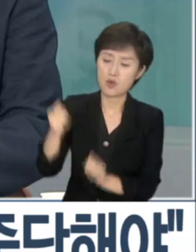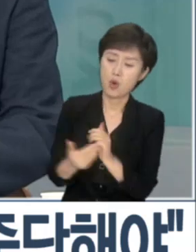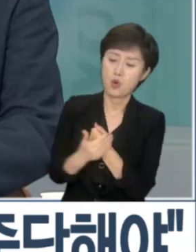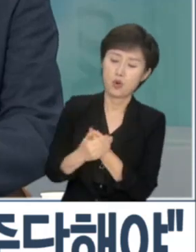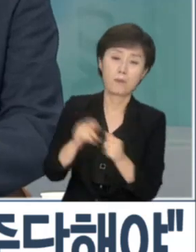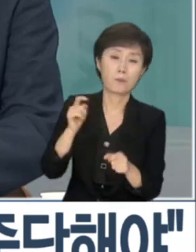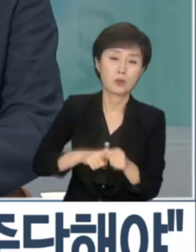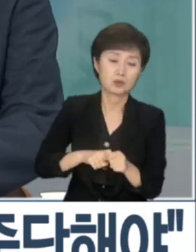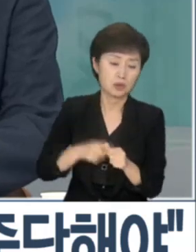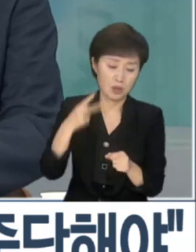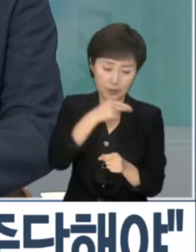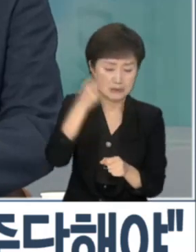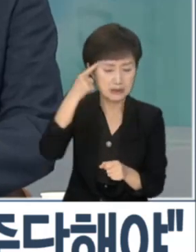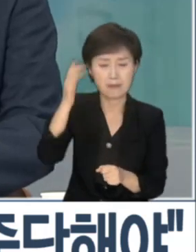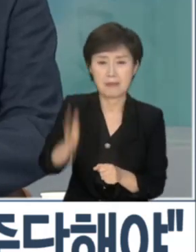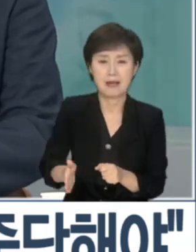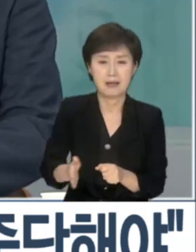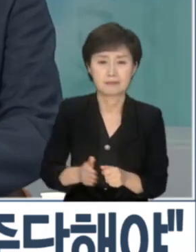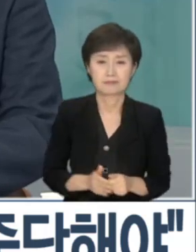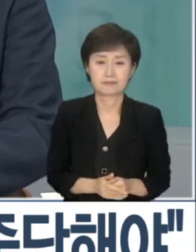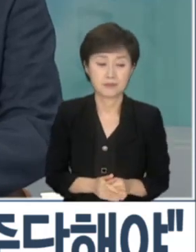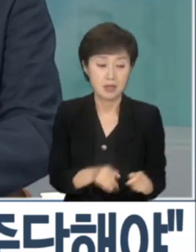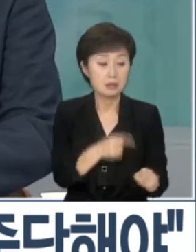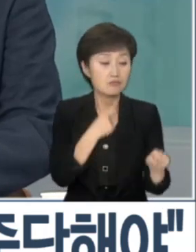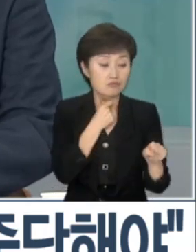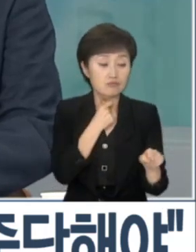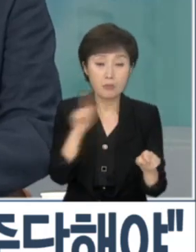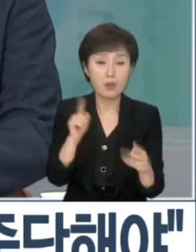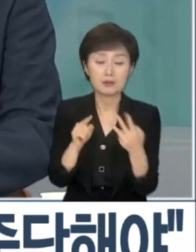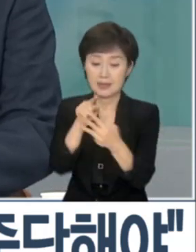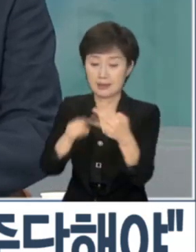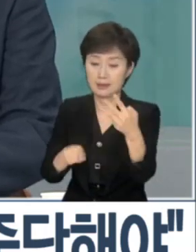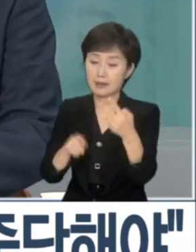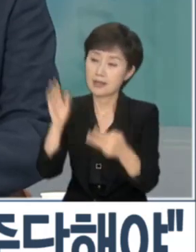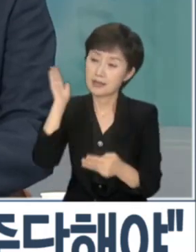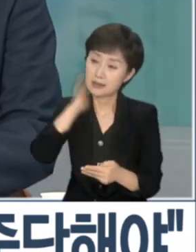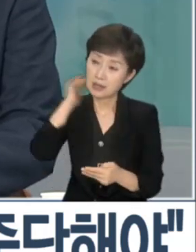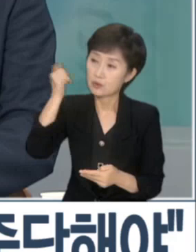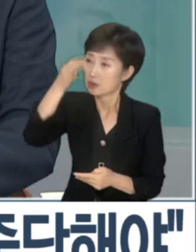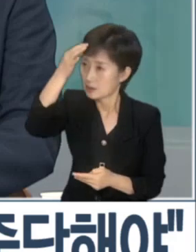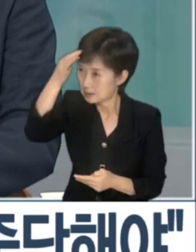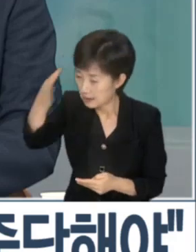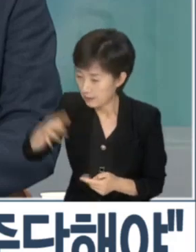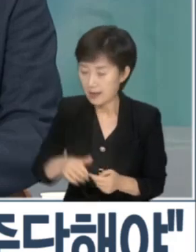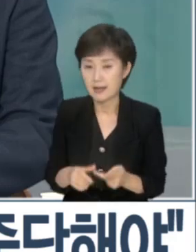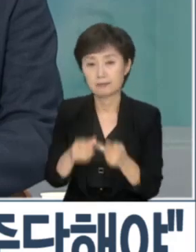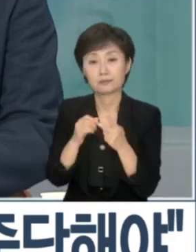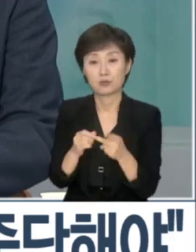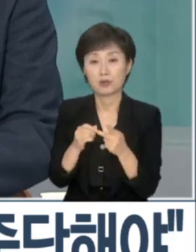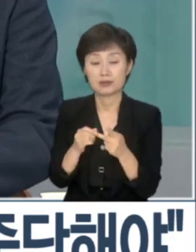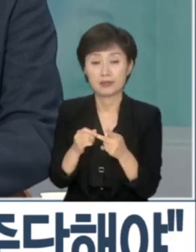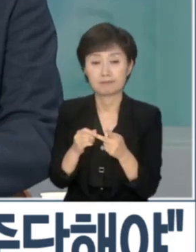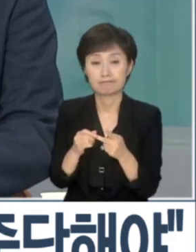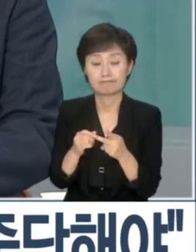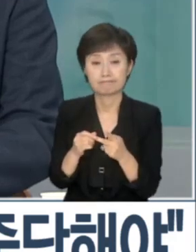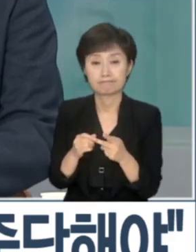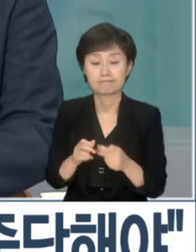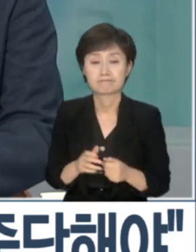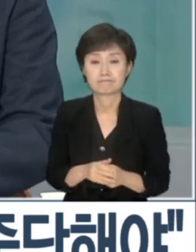연관시키지 마시고 지금 세 가지를 얘기하는 것 아니겠습니까 대통령의 사과와 그리고 맨